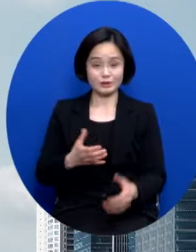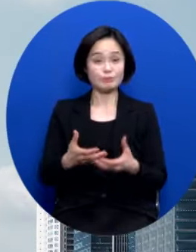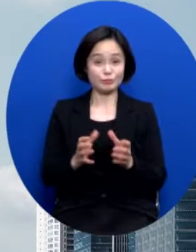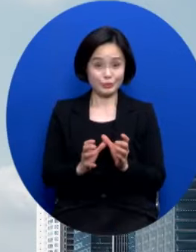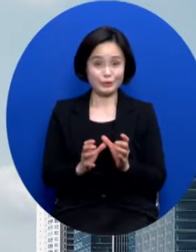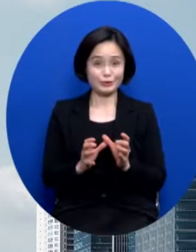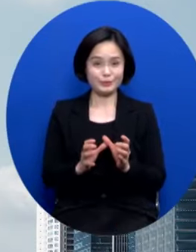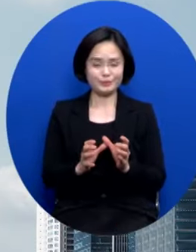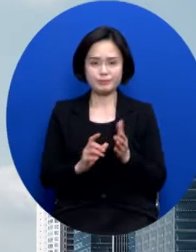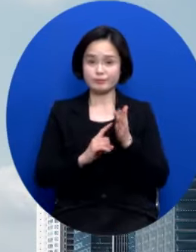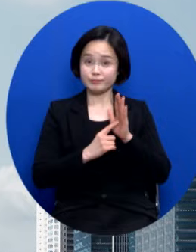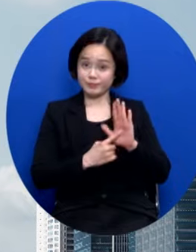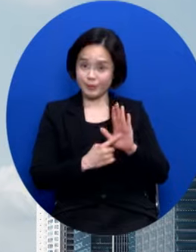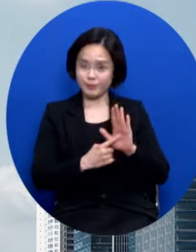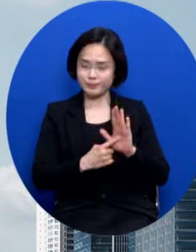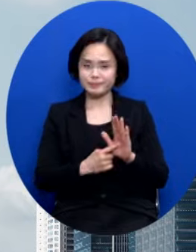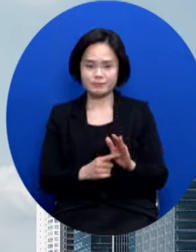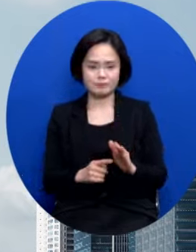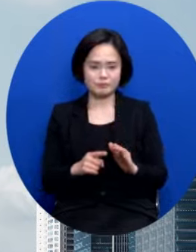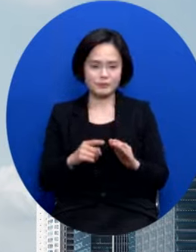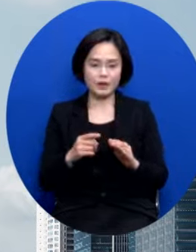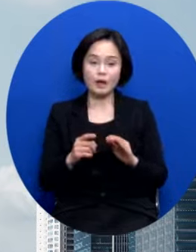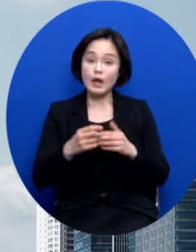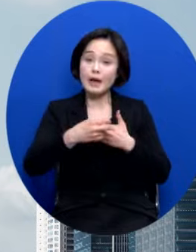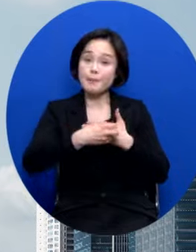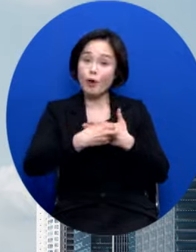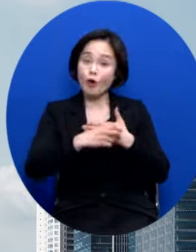보건복지부가 불법 의료 광고를 무더기로